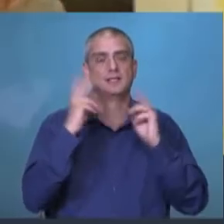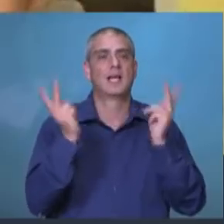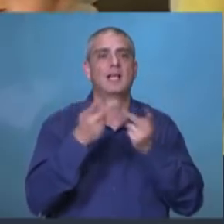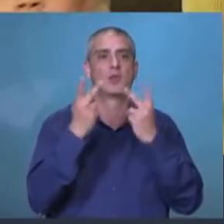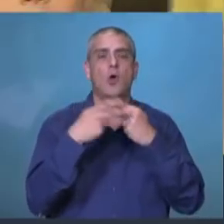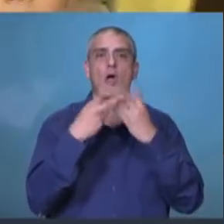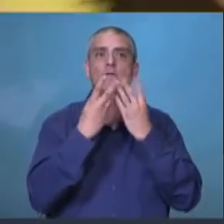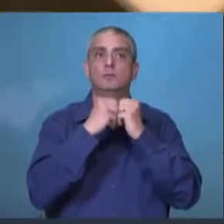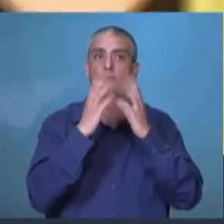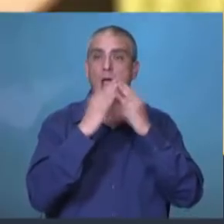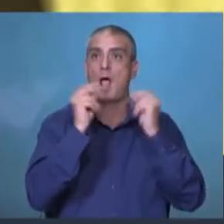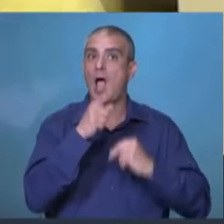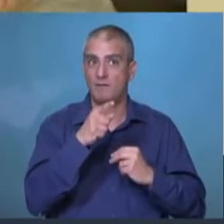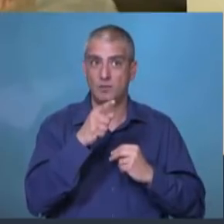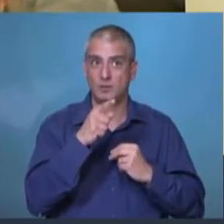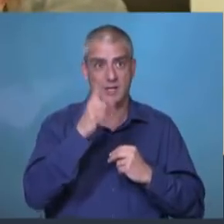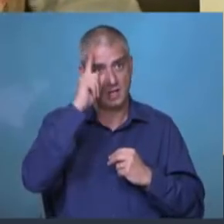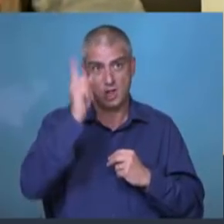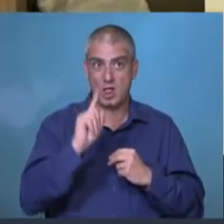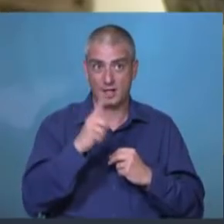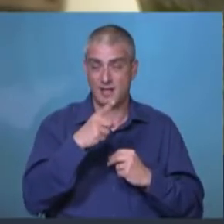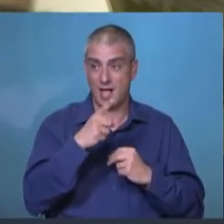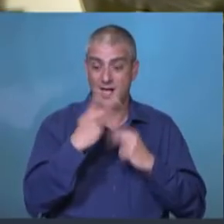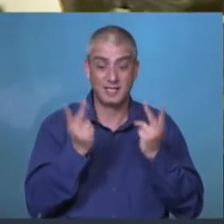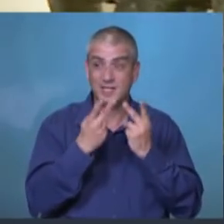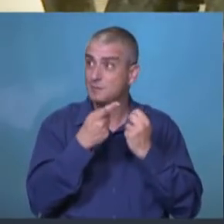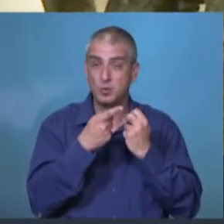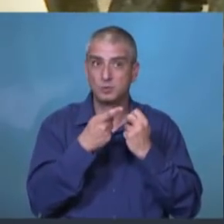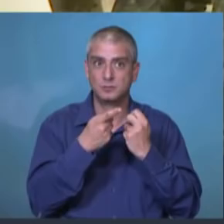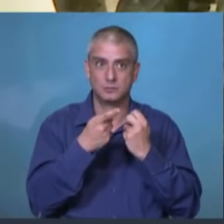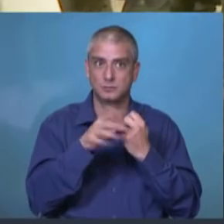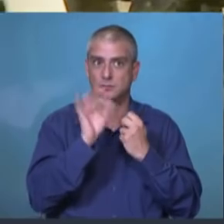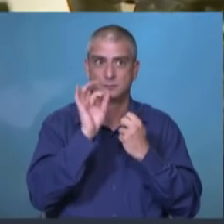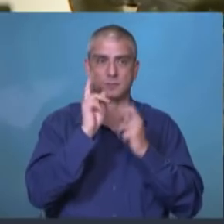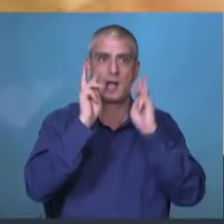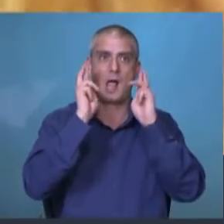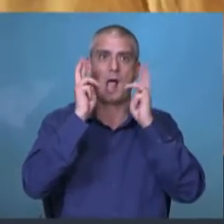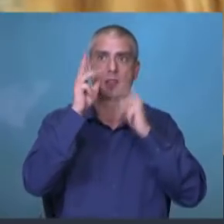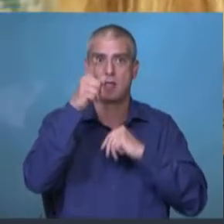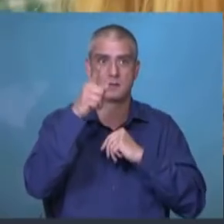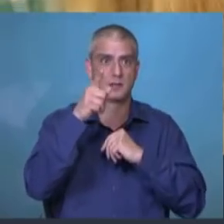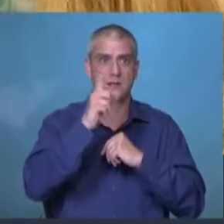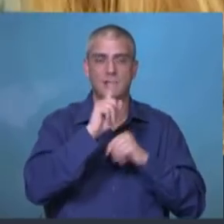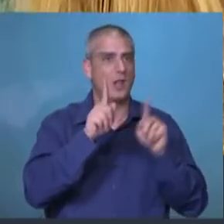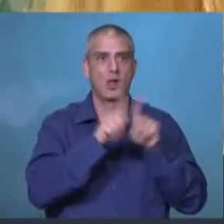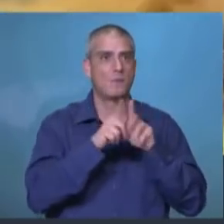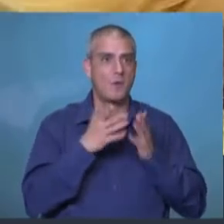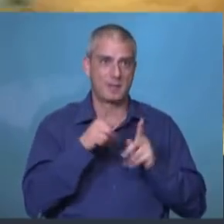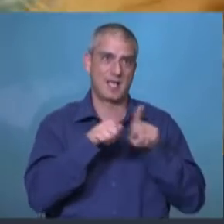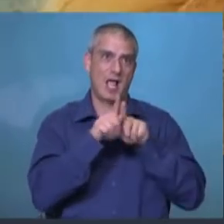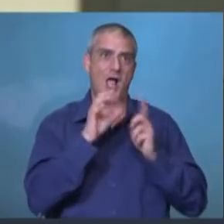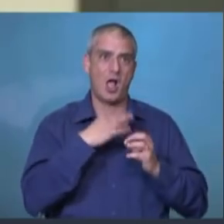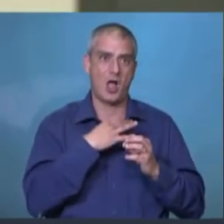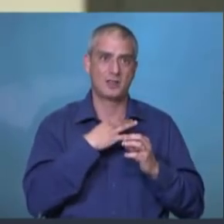קרוב המשפחה האבוד. היא לא ידעה אז שהחיפוש הזה יוביל אותה לרעננה. היא לא כמו בת, היא אחות,